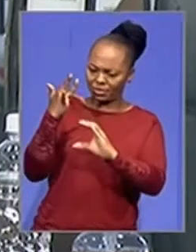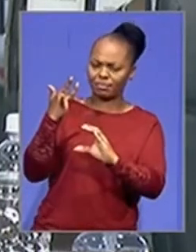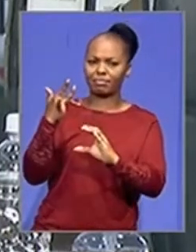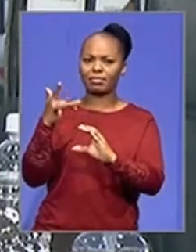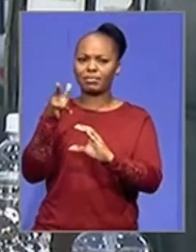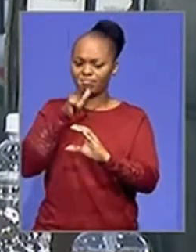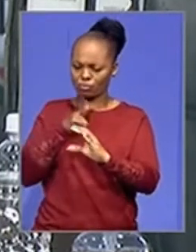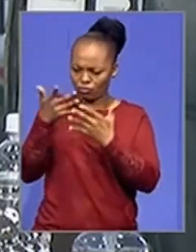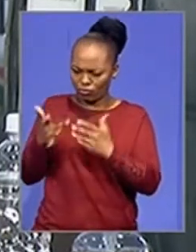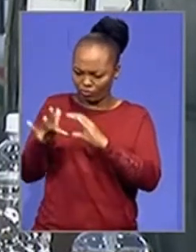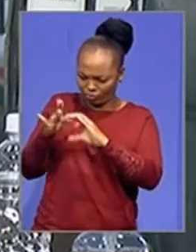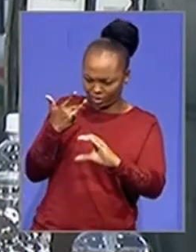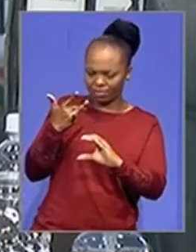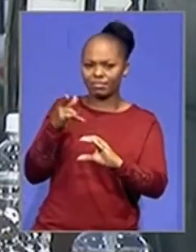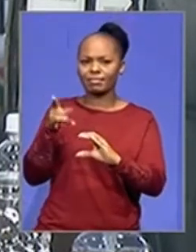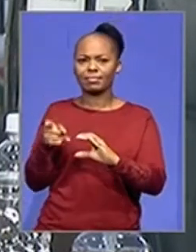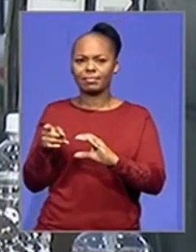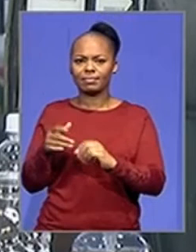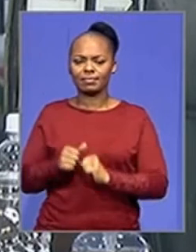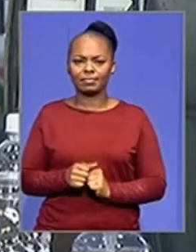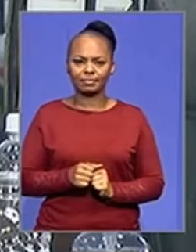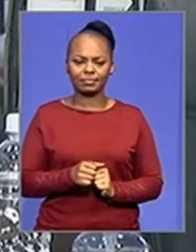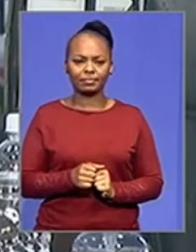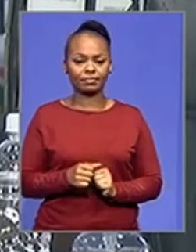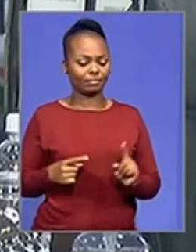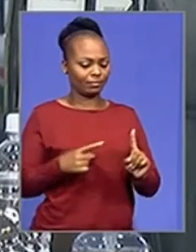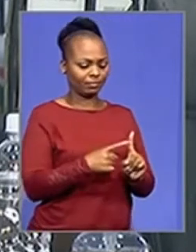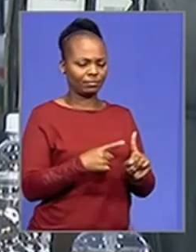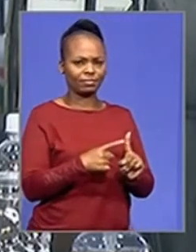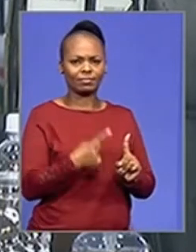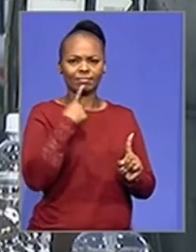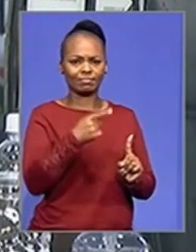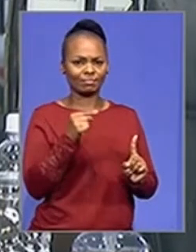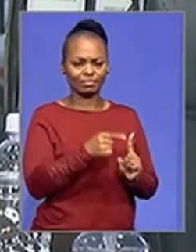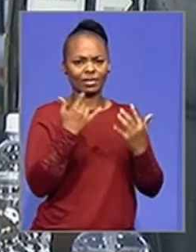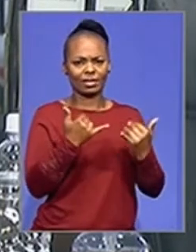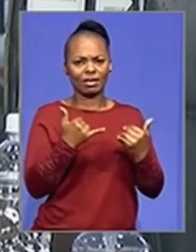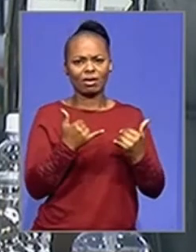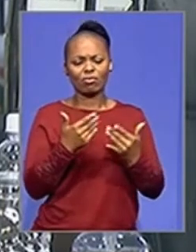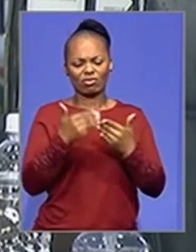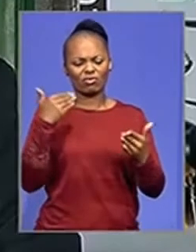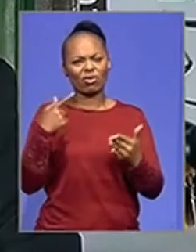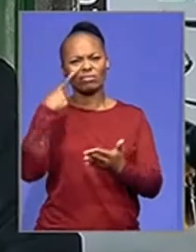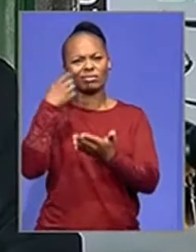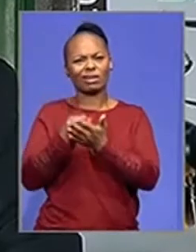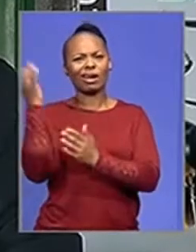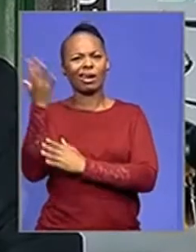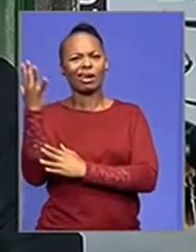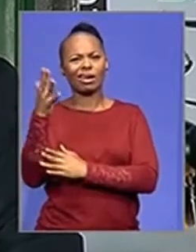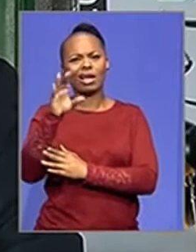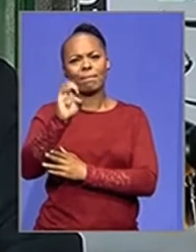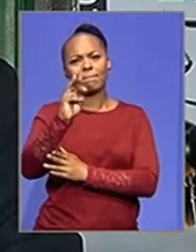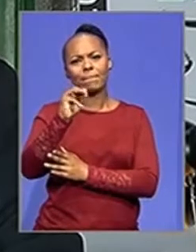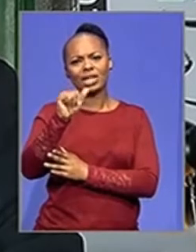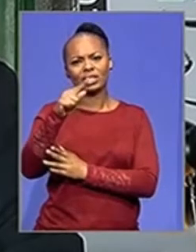version that she accepts. Tsotsi o phaetše thoko ditatofatšo tše di boletšwego ke mohlankedi wa peleng wa Eskom Matšhela